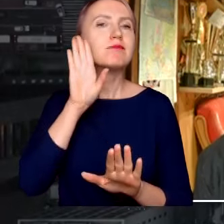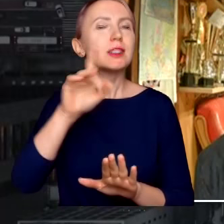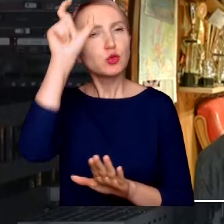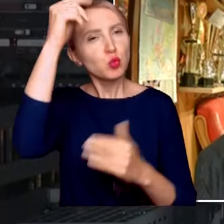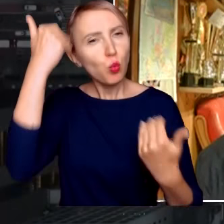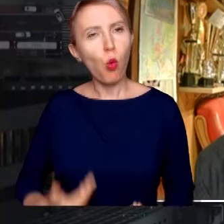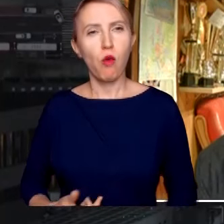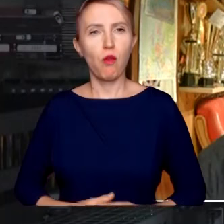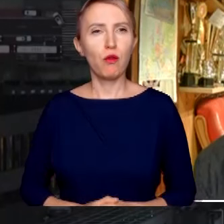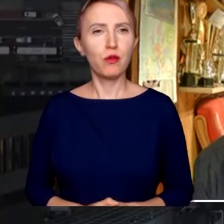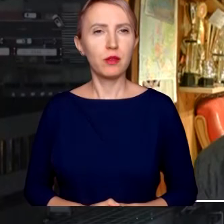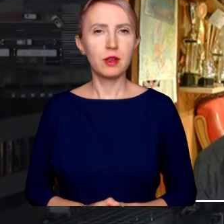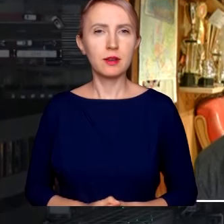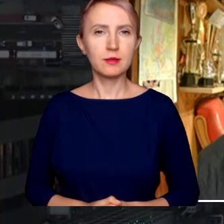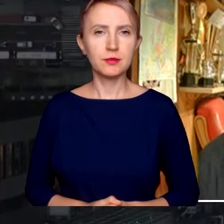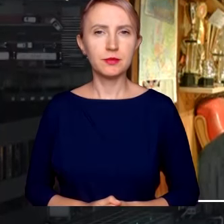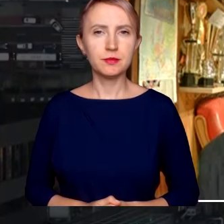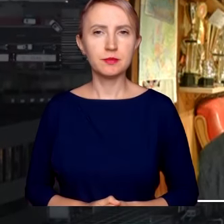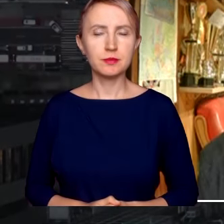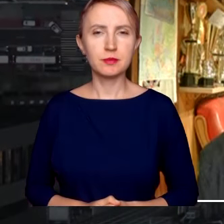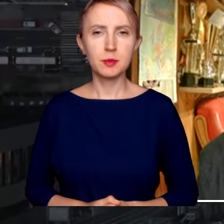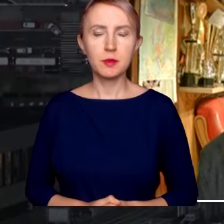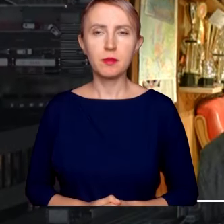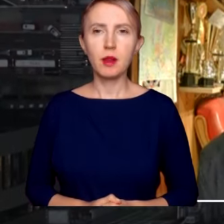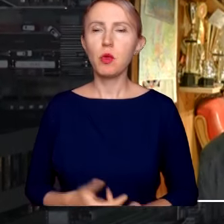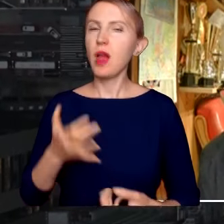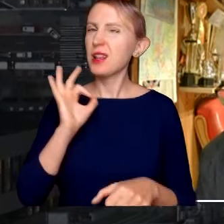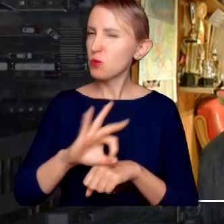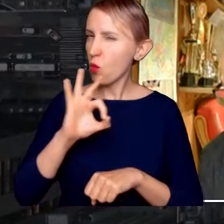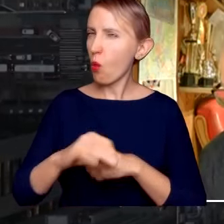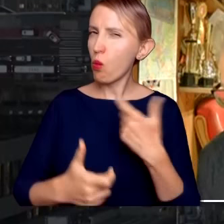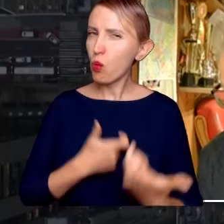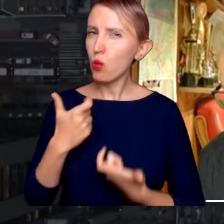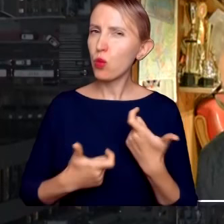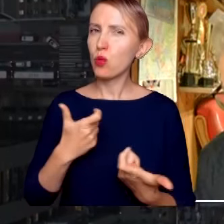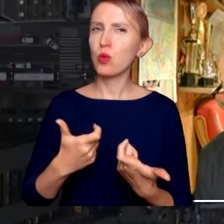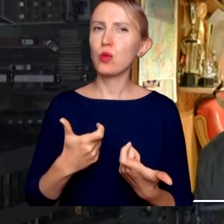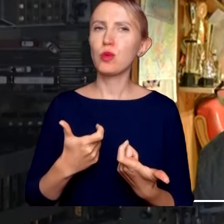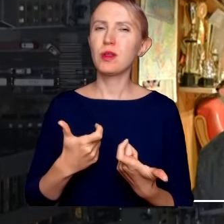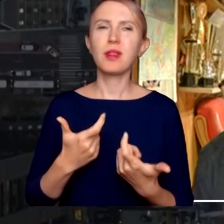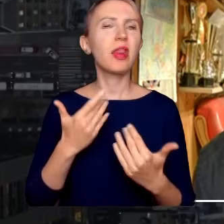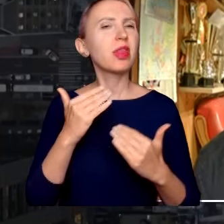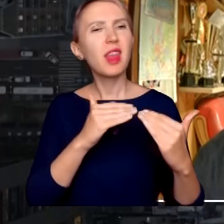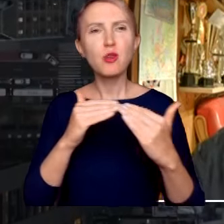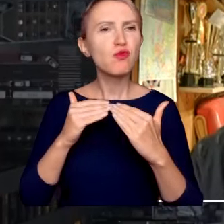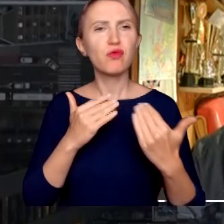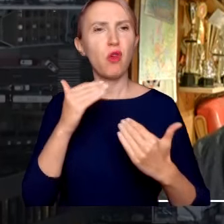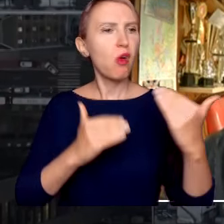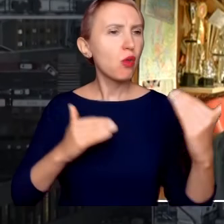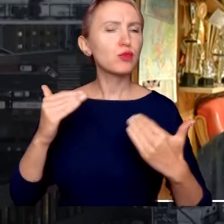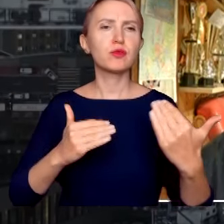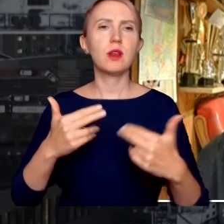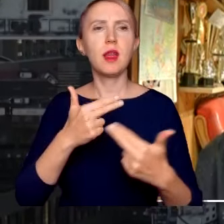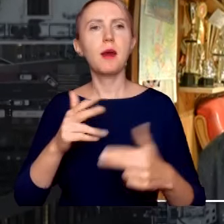bo stawianie złośliwie takich nierówności polegających na bezpieczeństwem